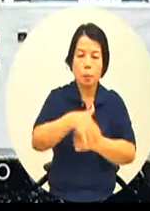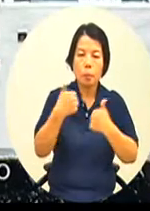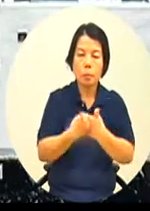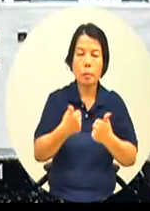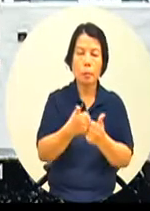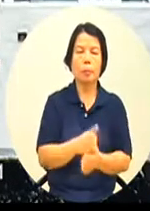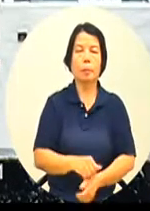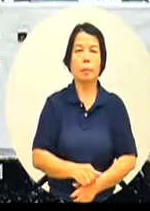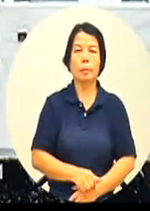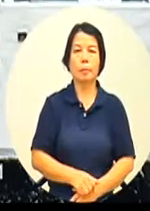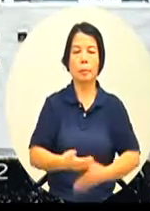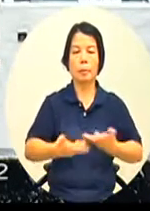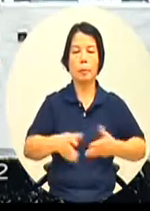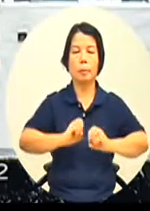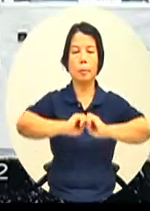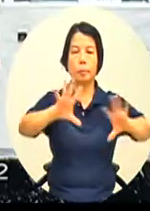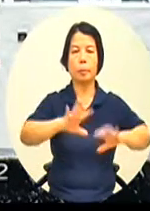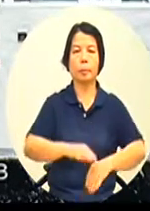报告。